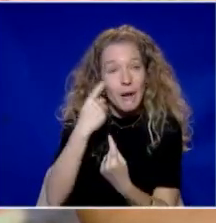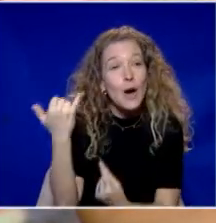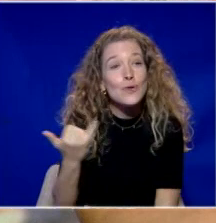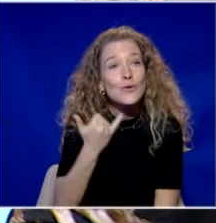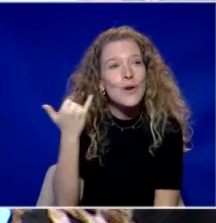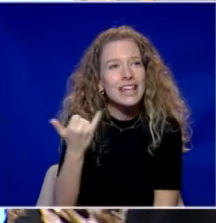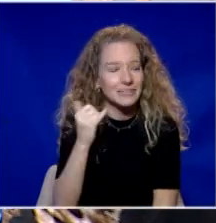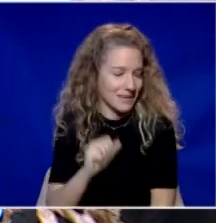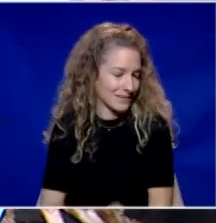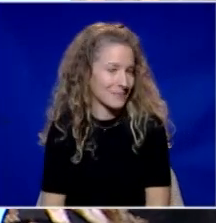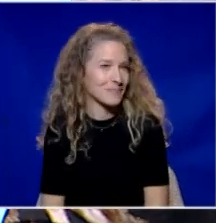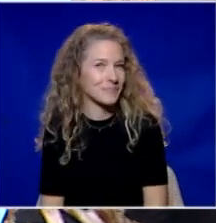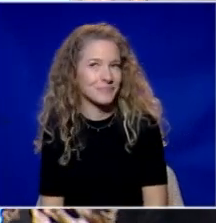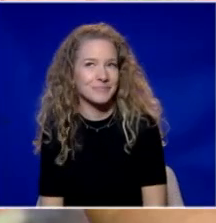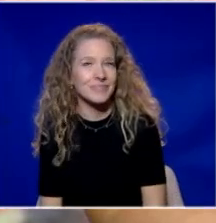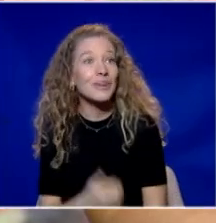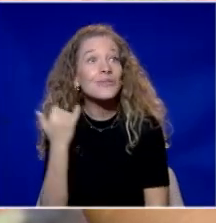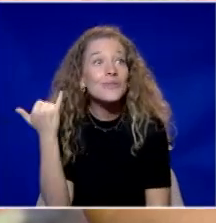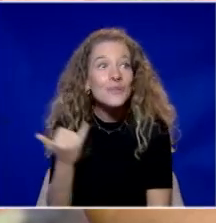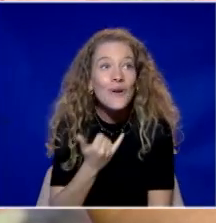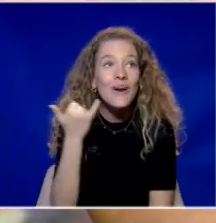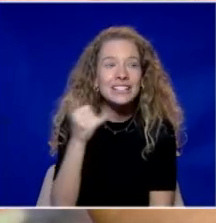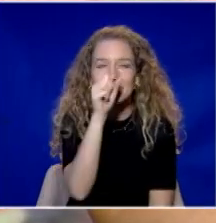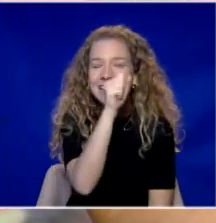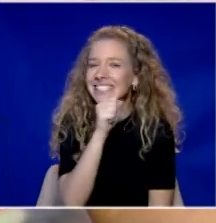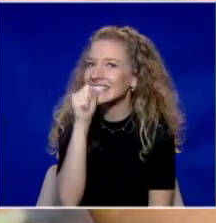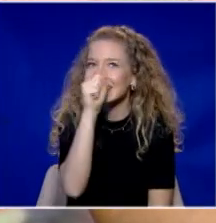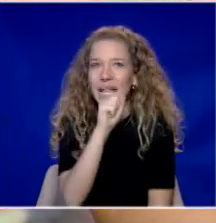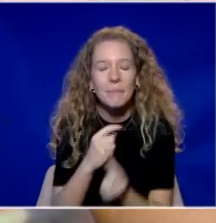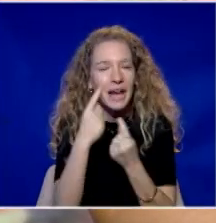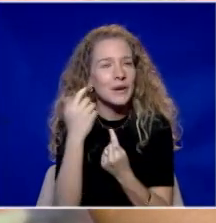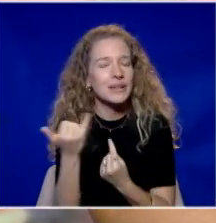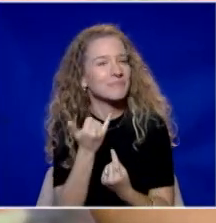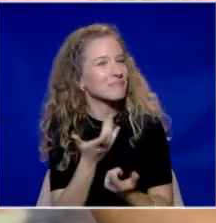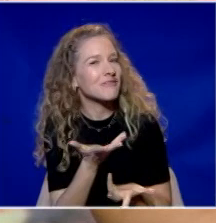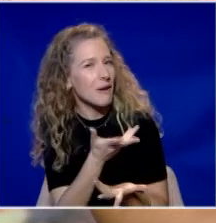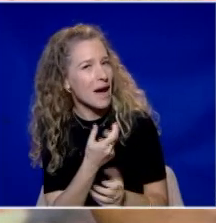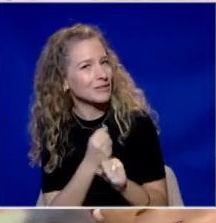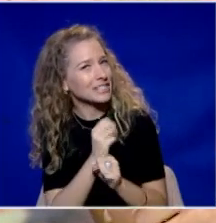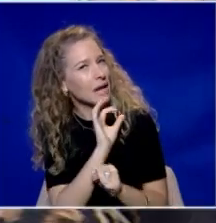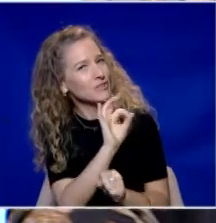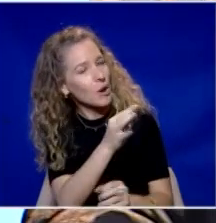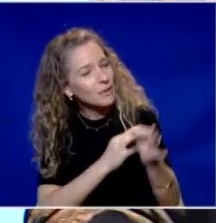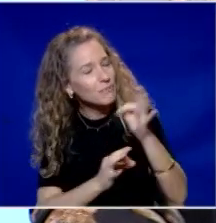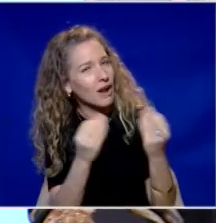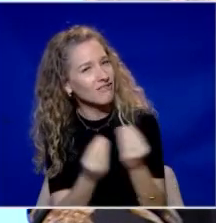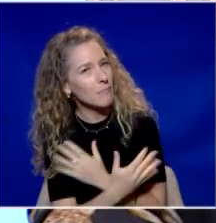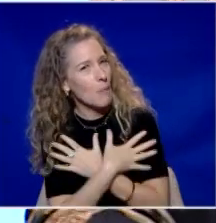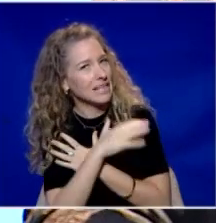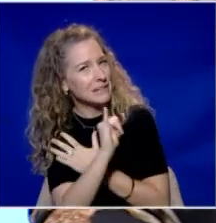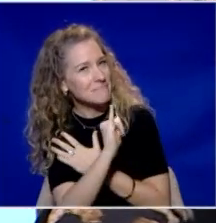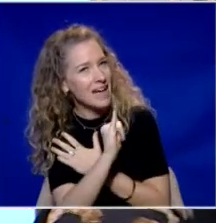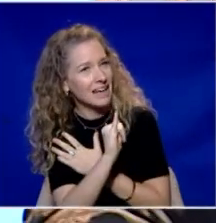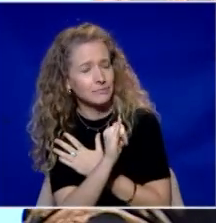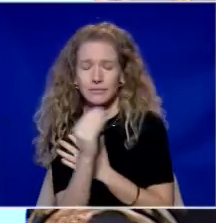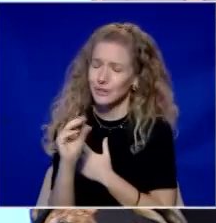זה משהו. תגידי, מה את נותנת? כל הזמן אתה... כל הזמן, הוא זמר טוב. איזה מחוות רומנטיות את עושה לו בתמורה כשהוא שר לך? קודם